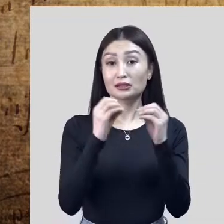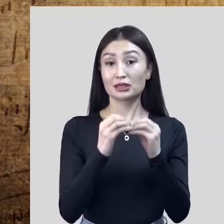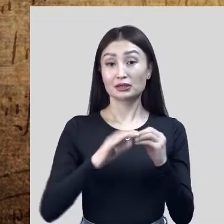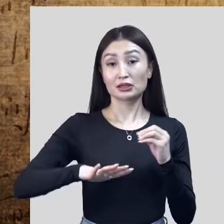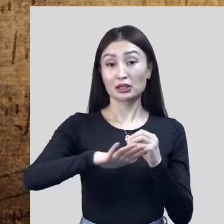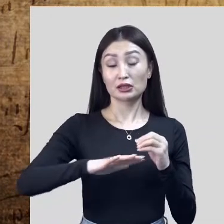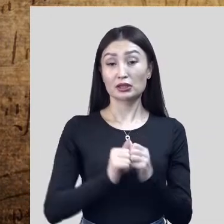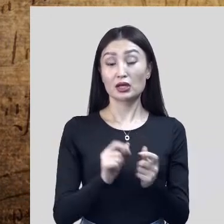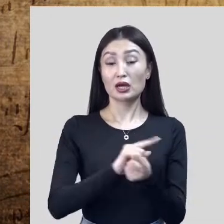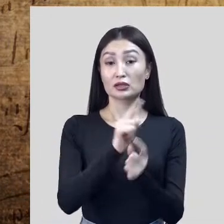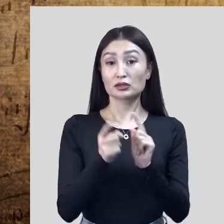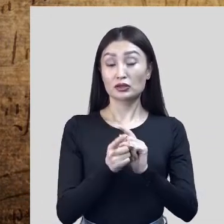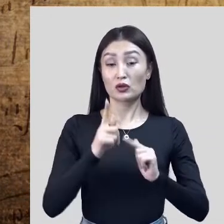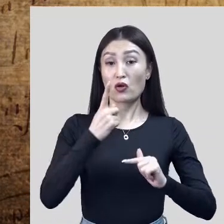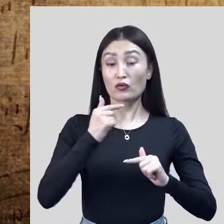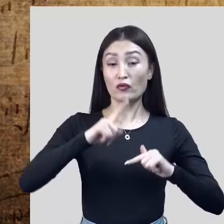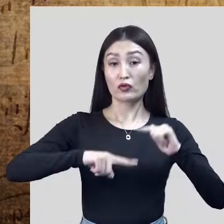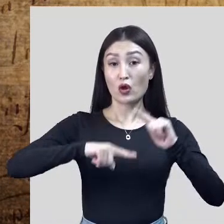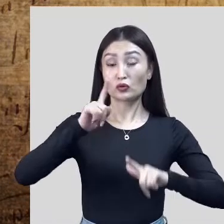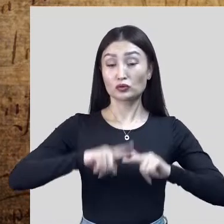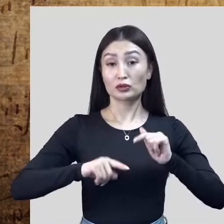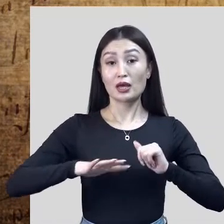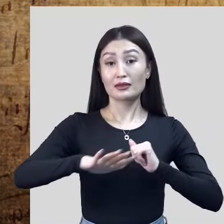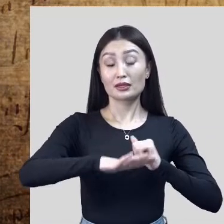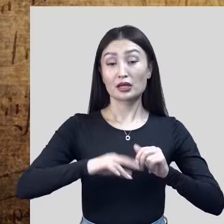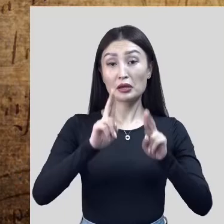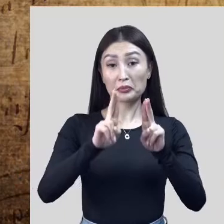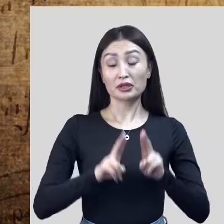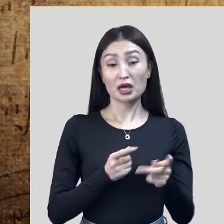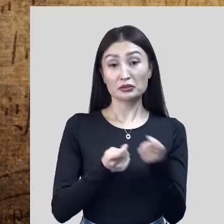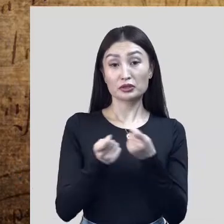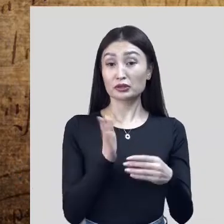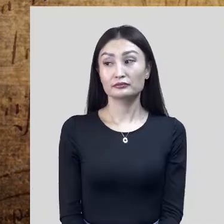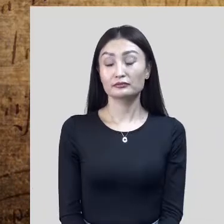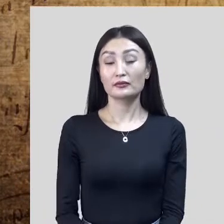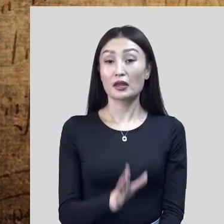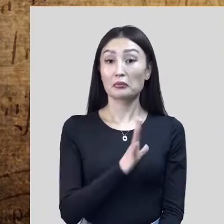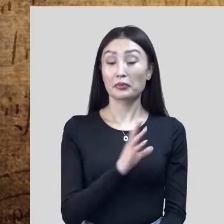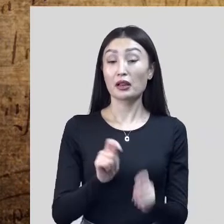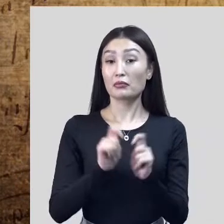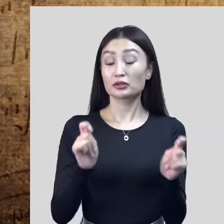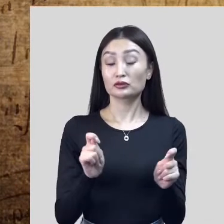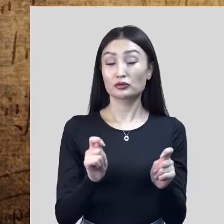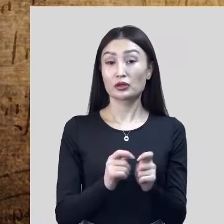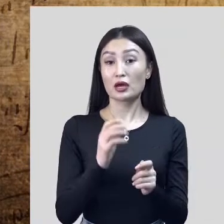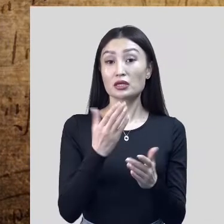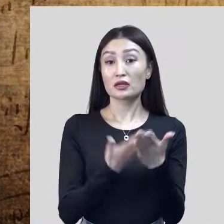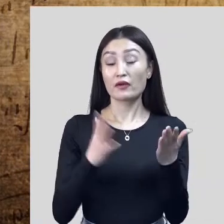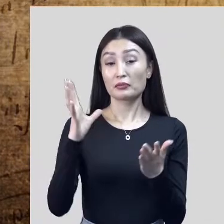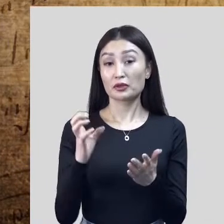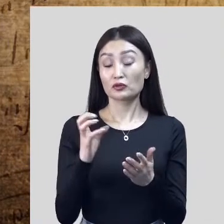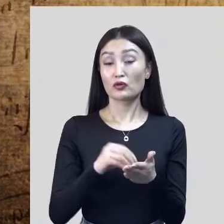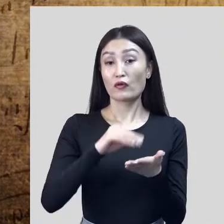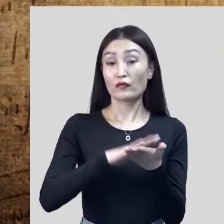единиц. На смену кровнородственному принципу пришел территориальный принцип административного деления. Был образован Совет 500.